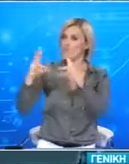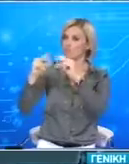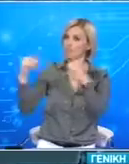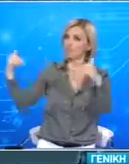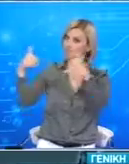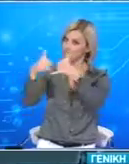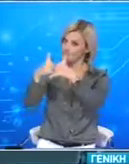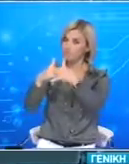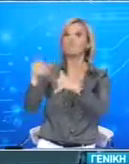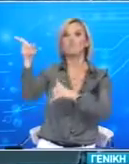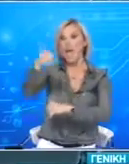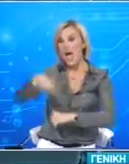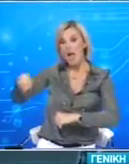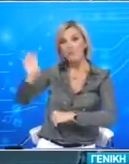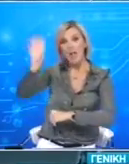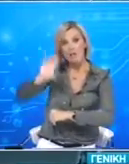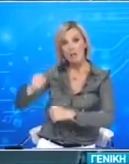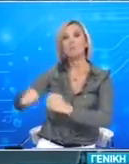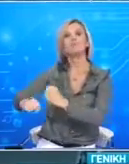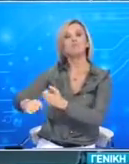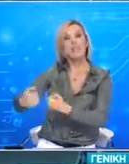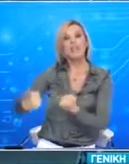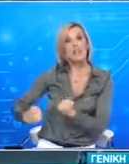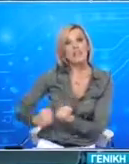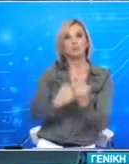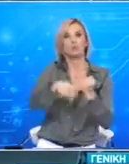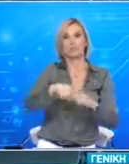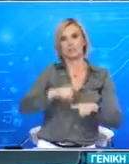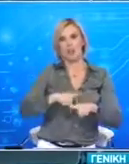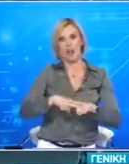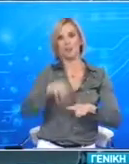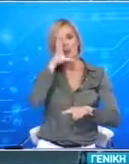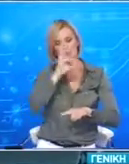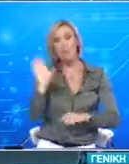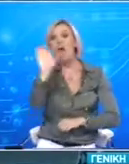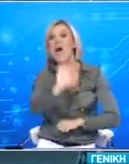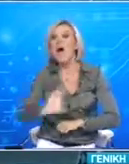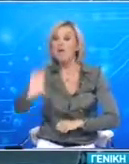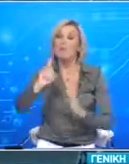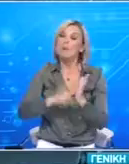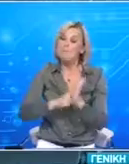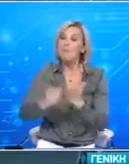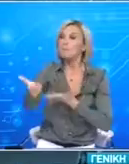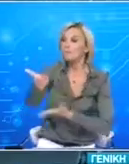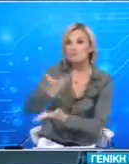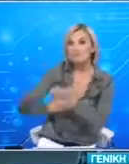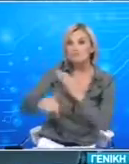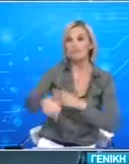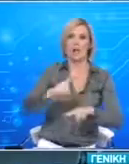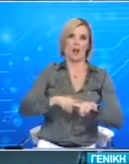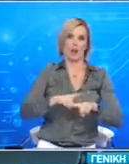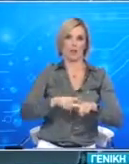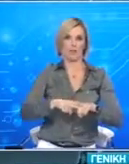κύμα υποστήριξης, το οποίο πρέπει να μετουσιωθεί σε πράξη, σε έμπρακτη ευρωπαϊκή αλληλεγγύη. Και